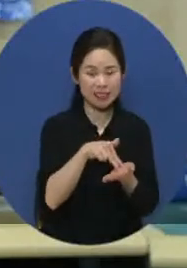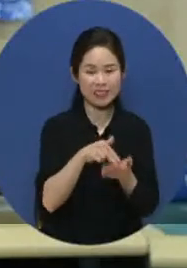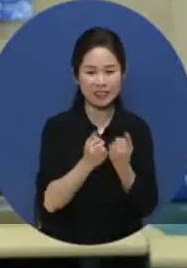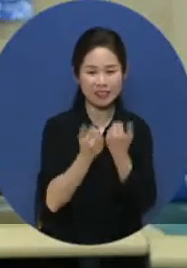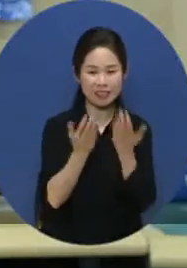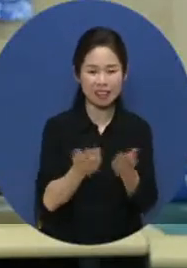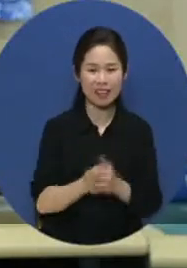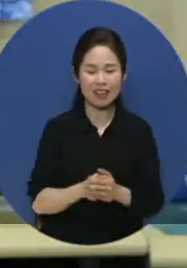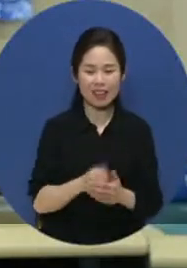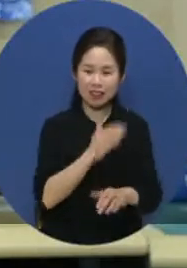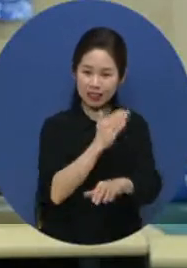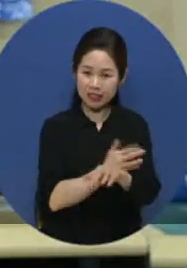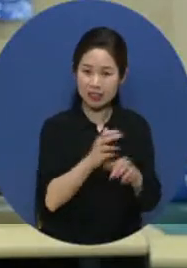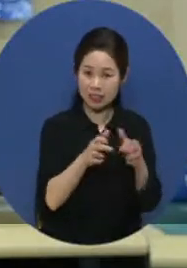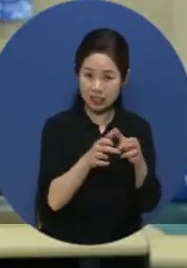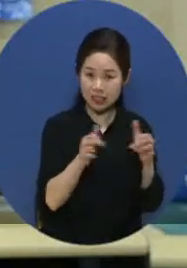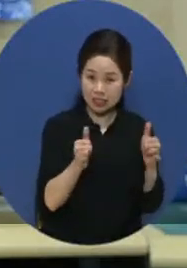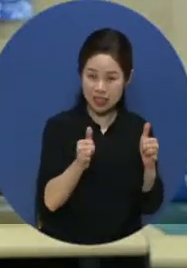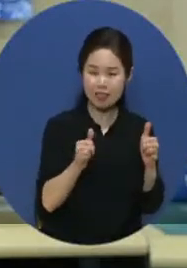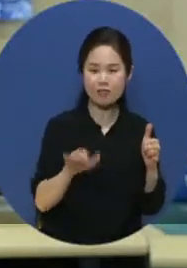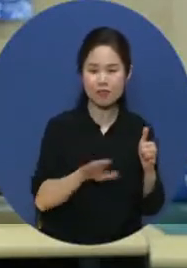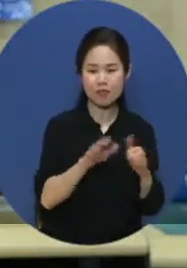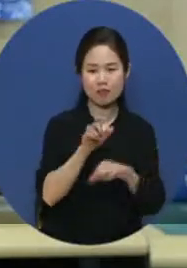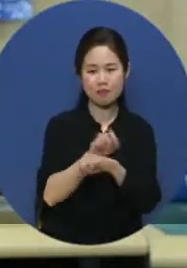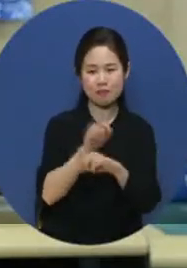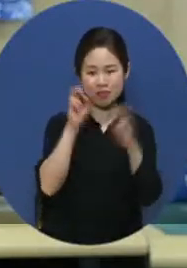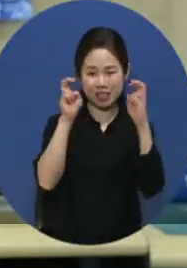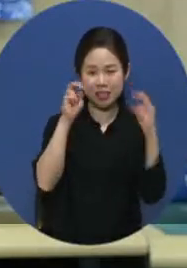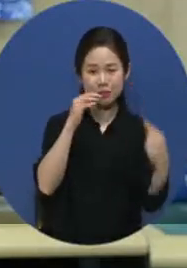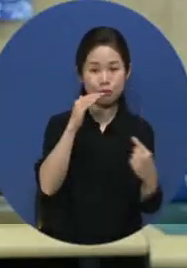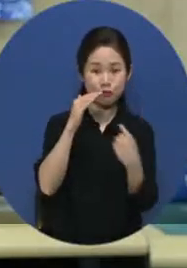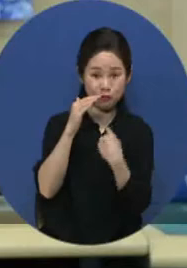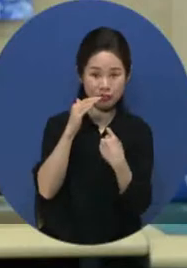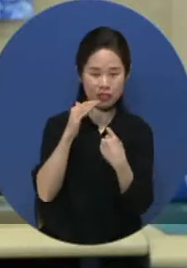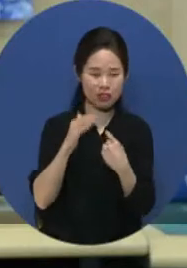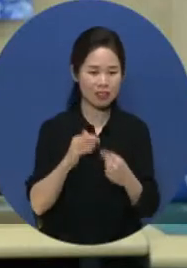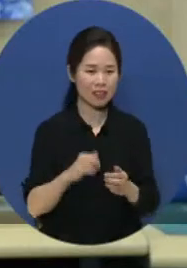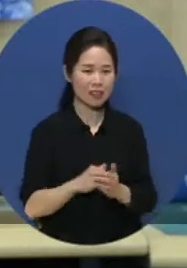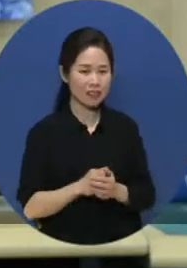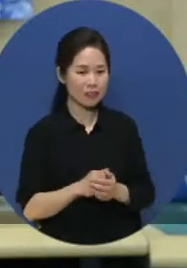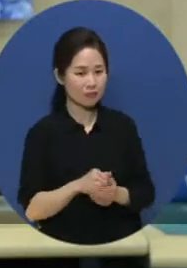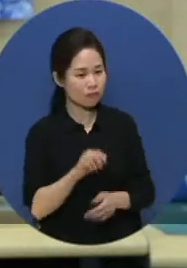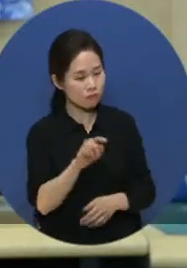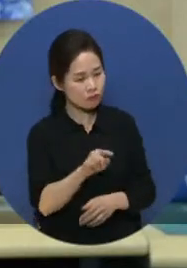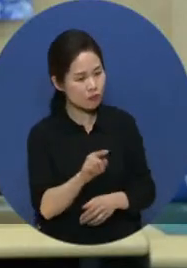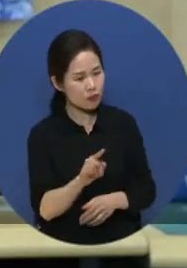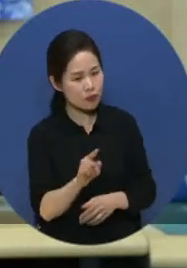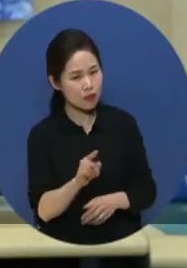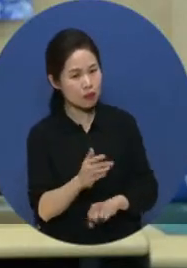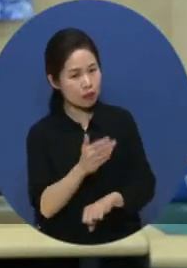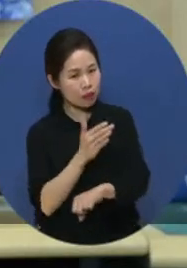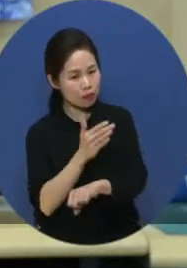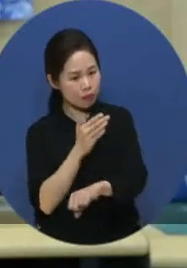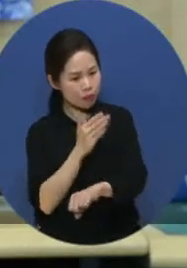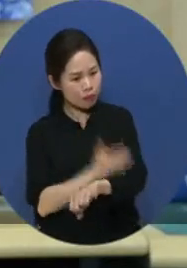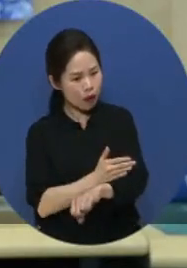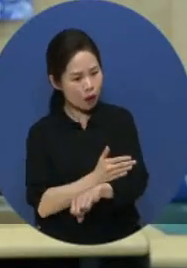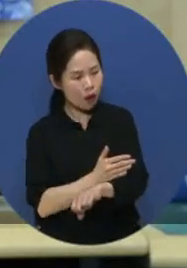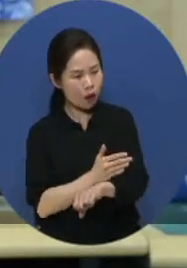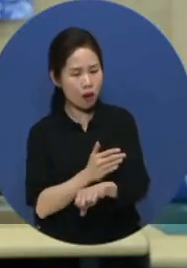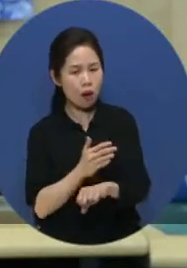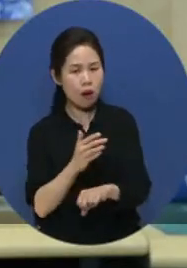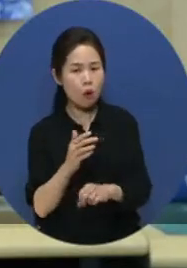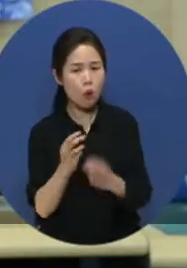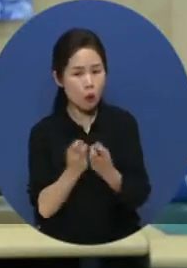저희 사무실에 방문을 하세요. 약속을 잡고요. 그럼 저희가 일단 제일 먼저 하는 거는 어떻게 절단 사고를 당했는지에 대한